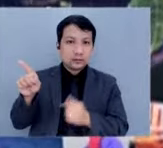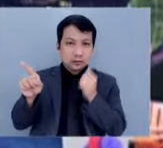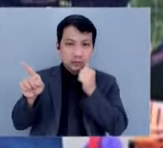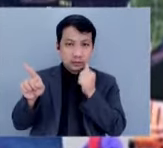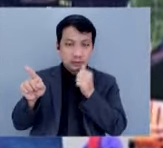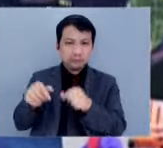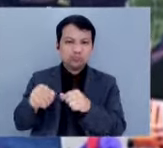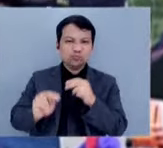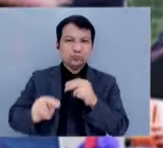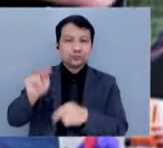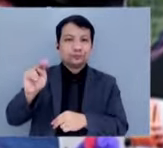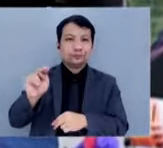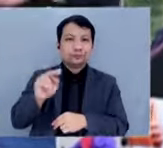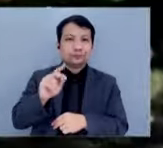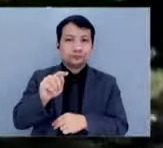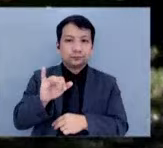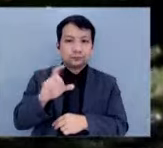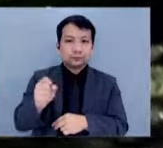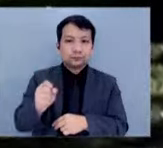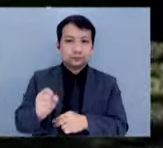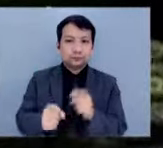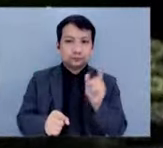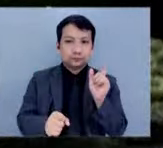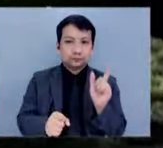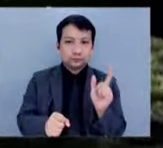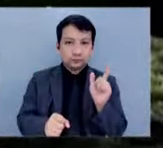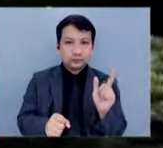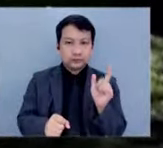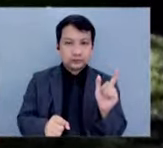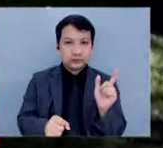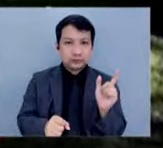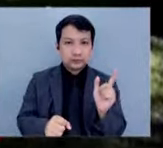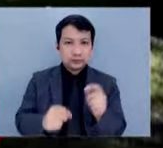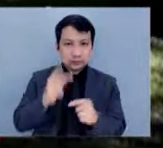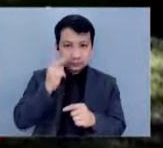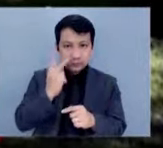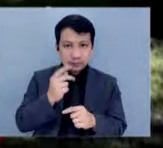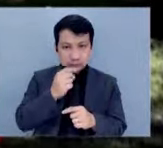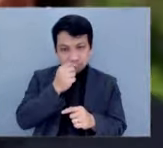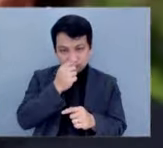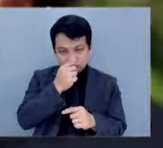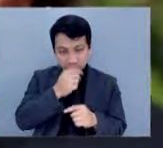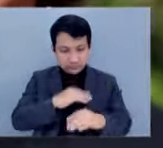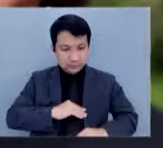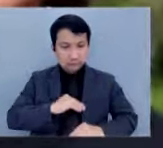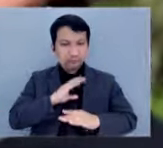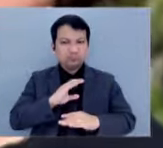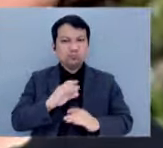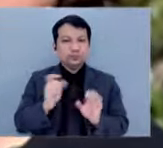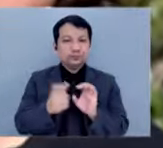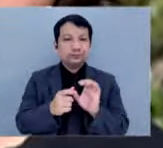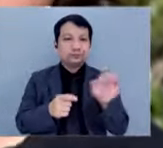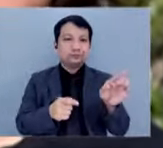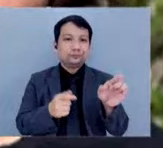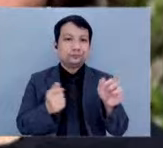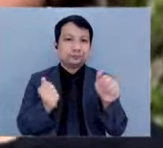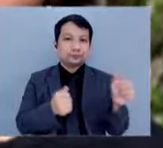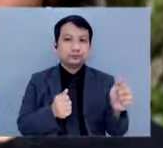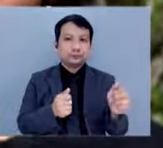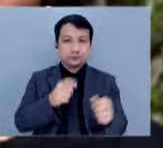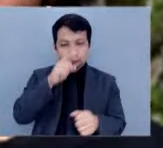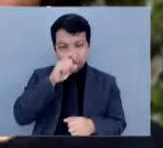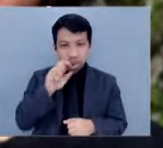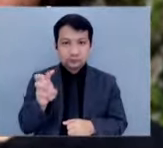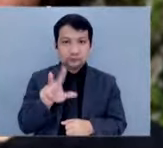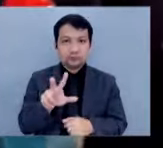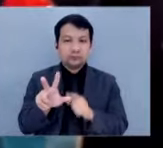North Texas, 20 eclipse na raw ang nakita. Proud eclipse chaser o ombrophile ang 63 years old